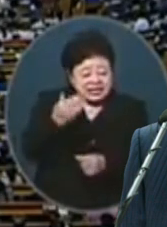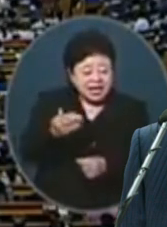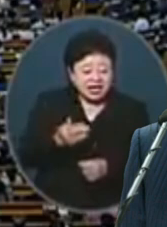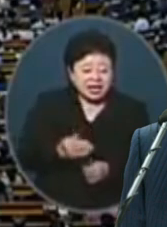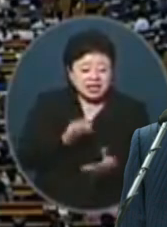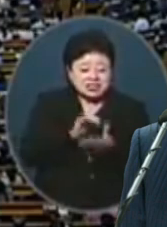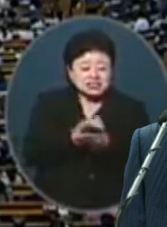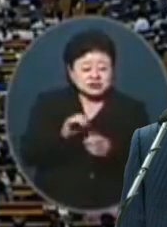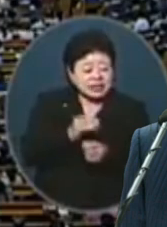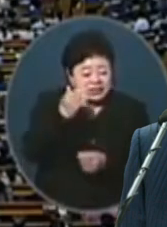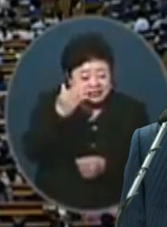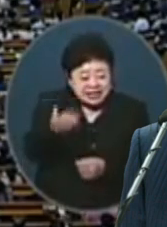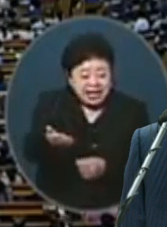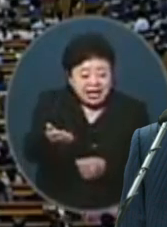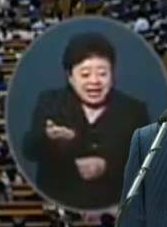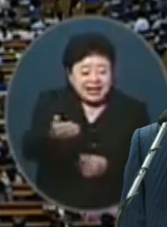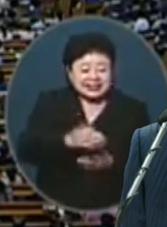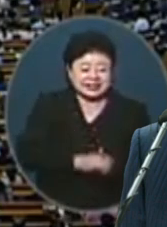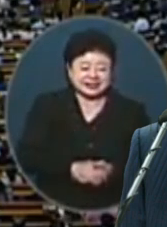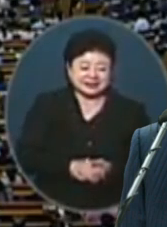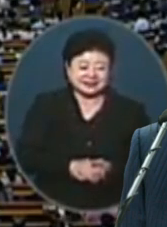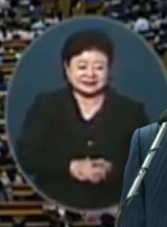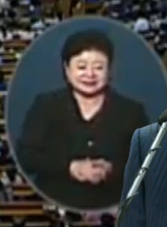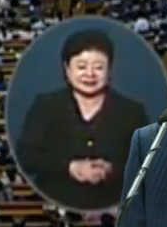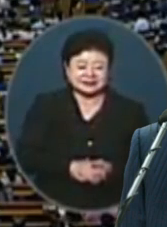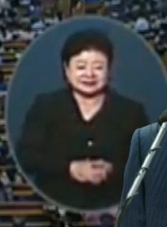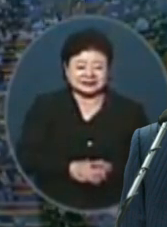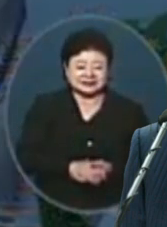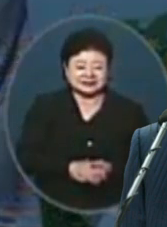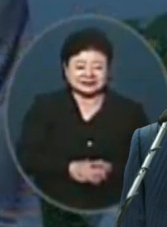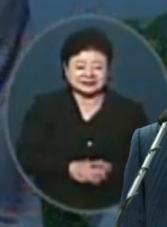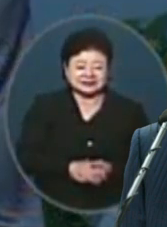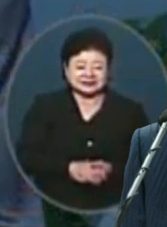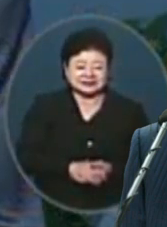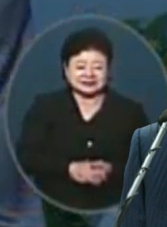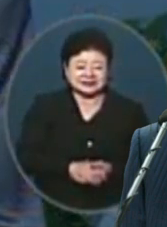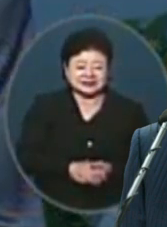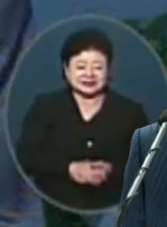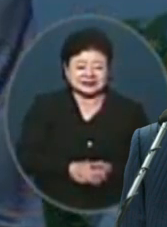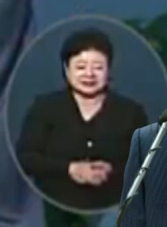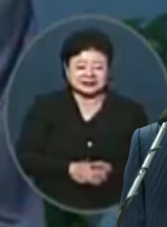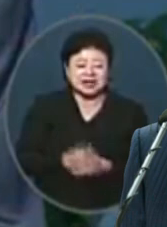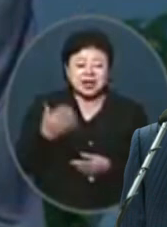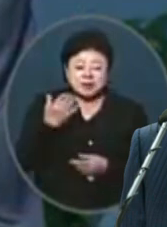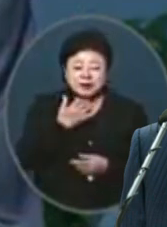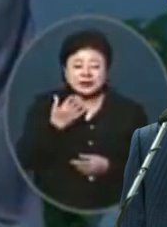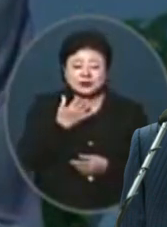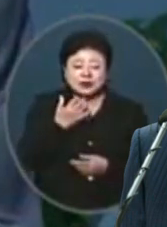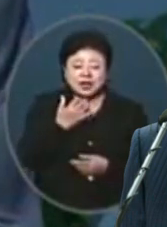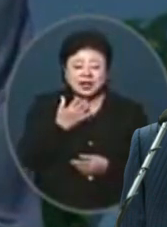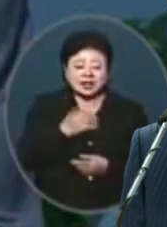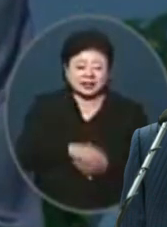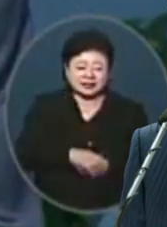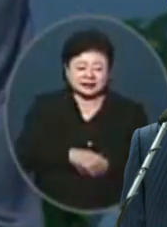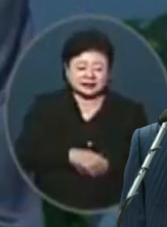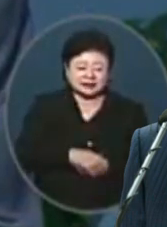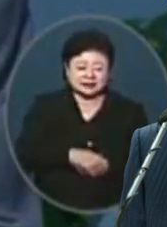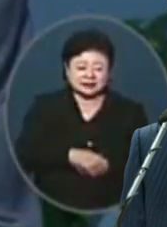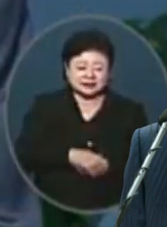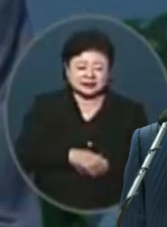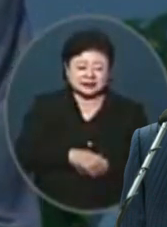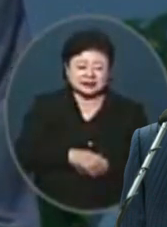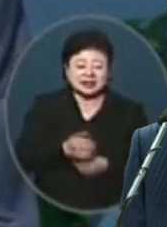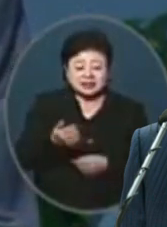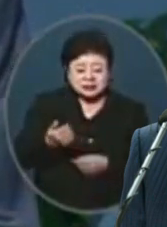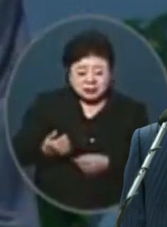하느냐 친구로 사랑하느냐. 거기에 베드로가 박살이 났습니다.